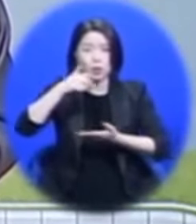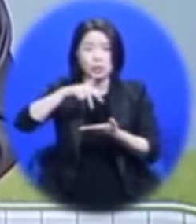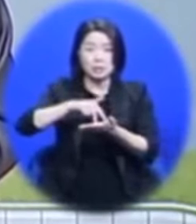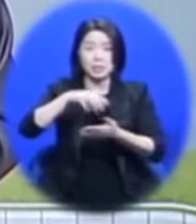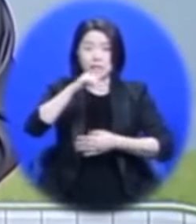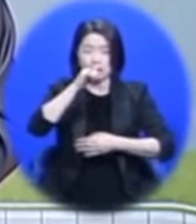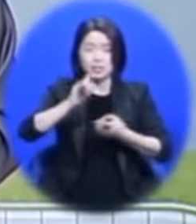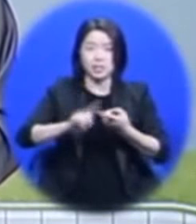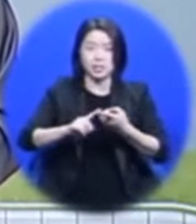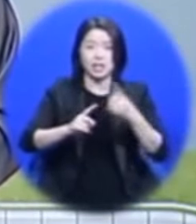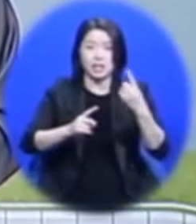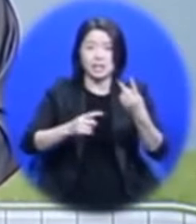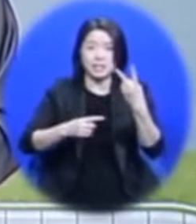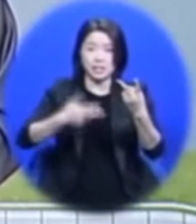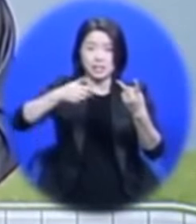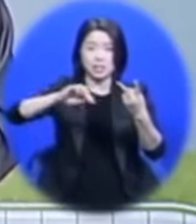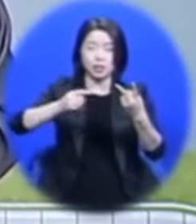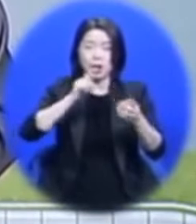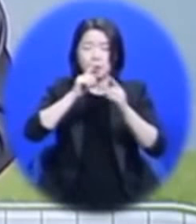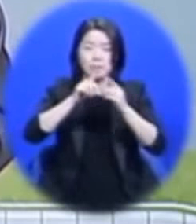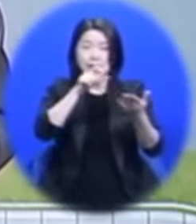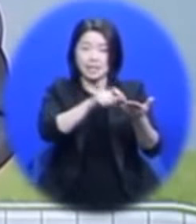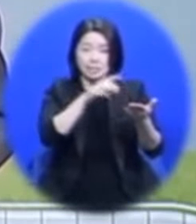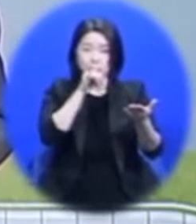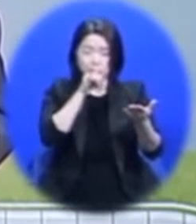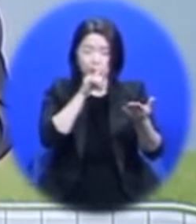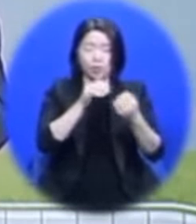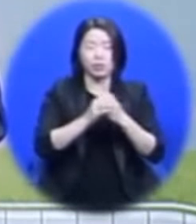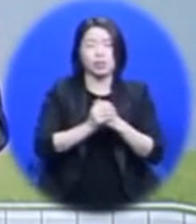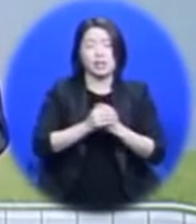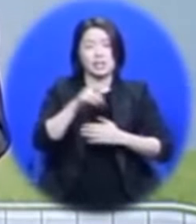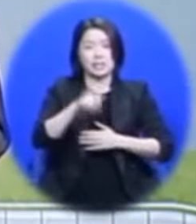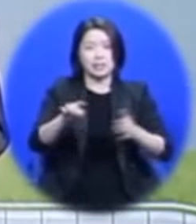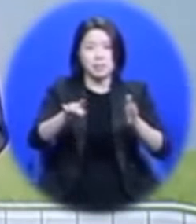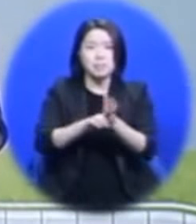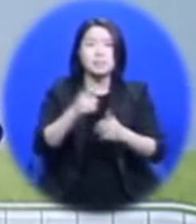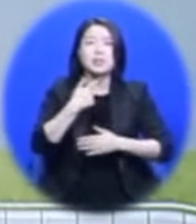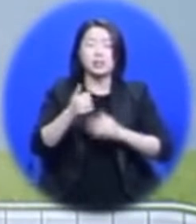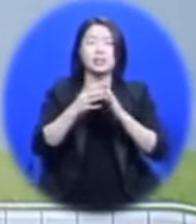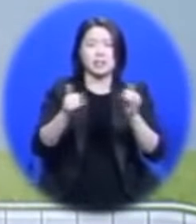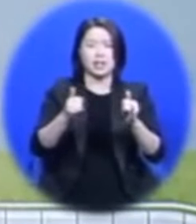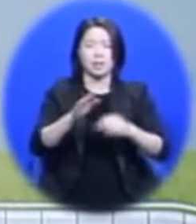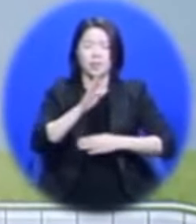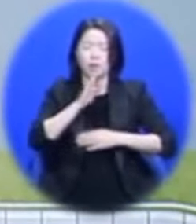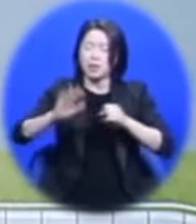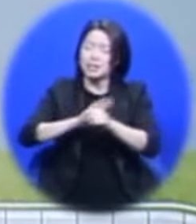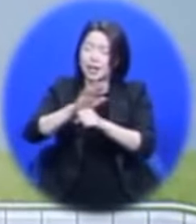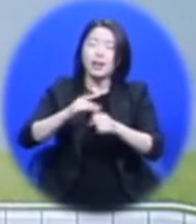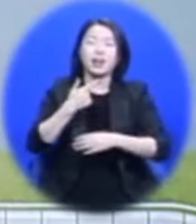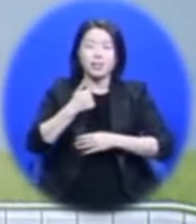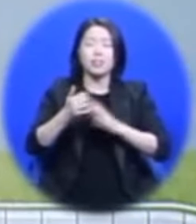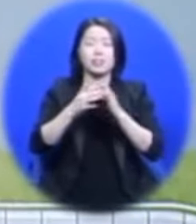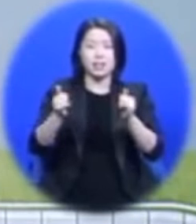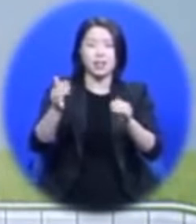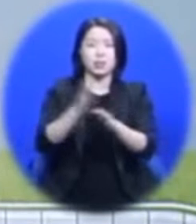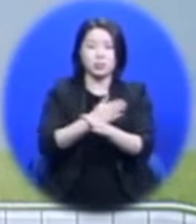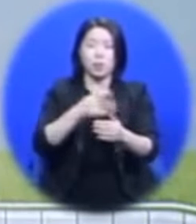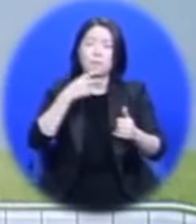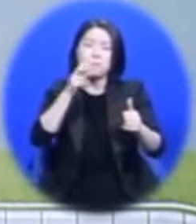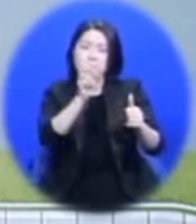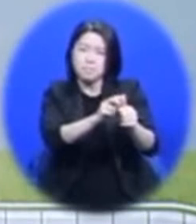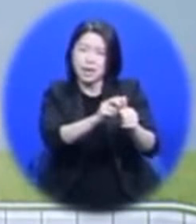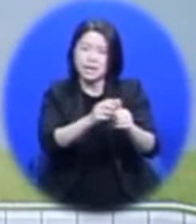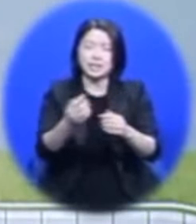있는지를 1절, 2절에서 말씀하는데, 그것은 믿었던 사람, 정말 사랑했던 사람으로부터 배신을